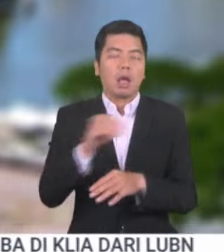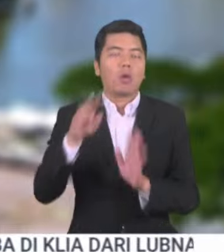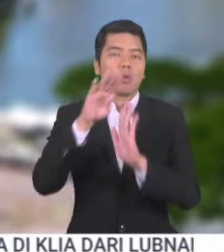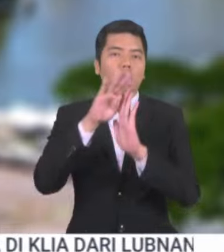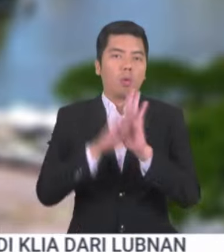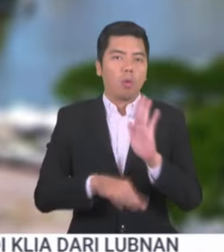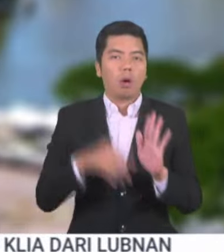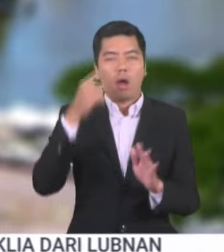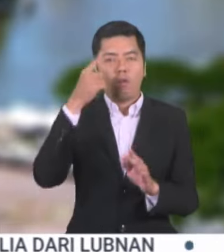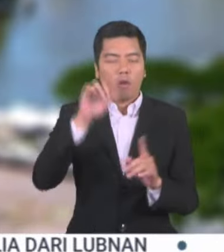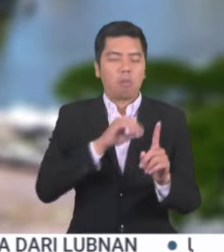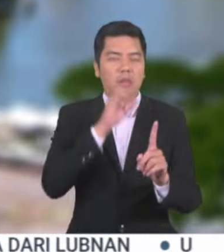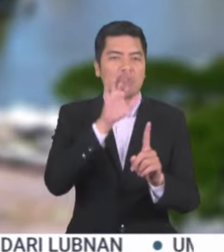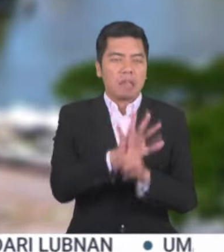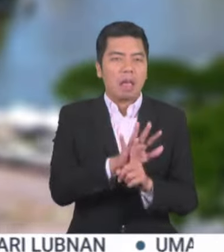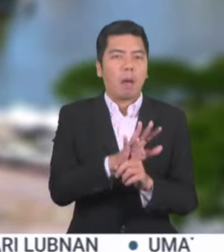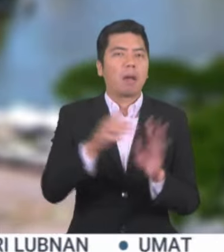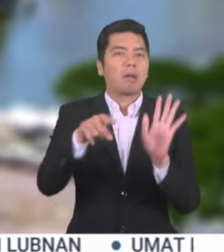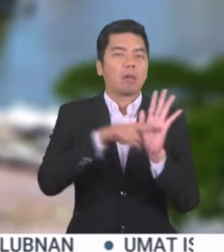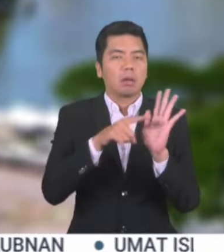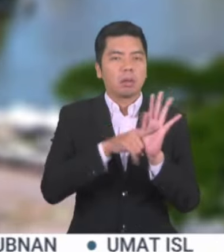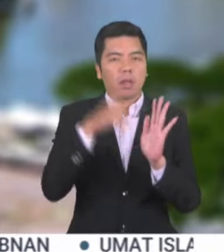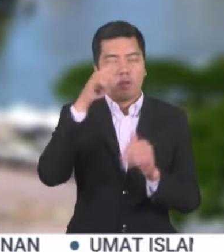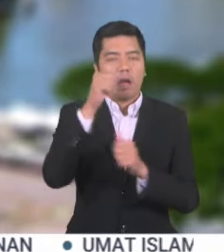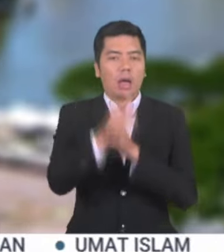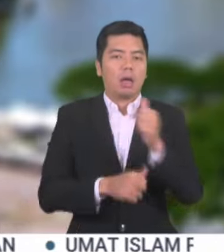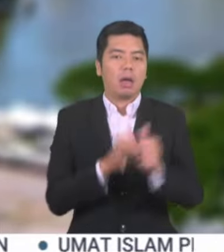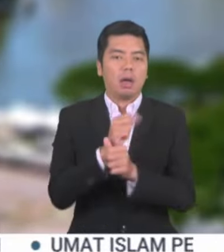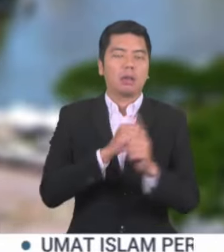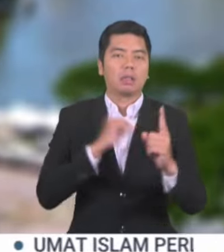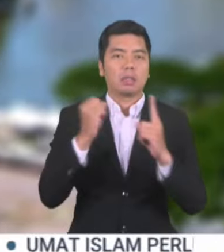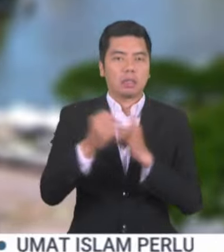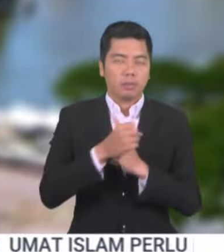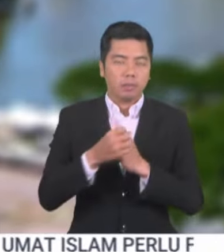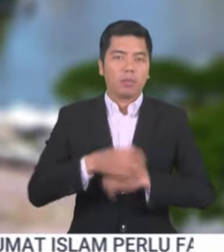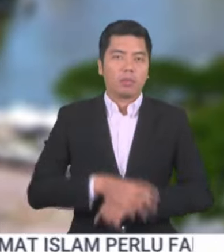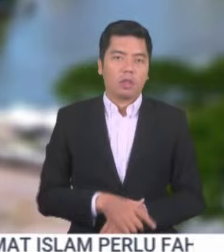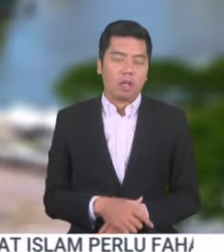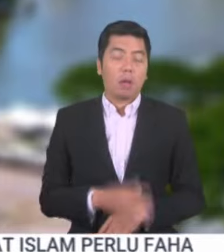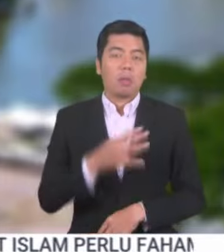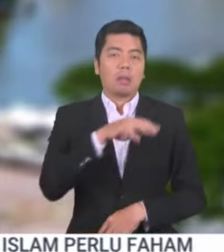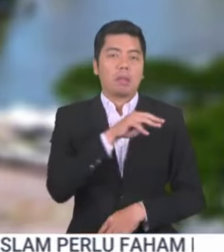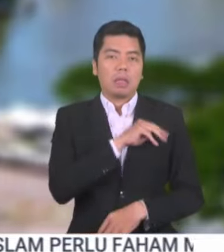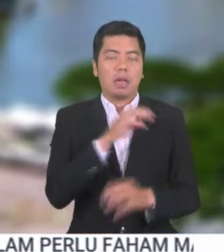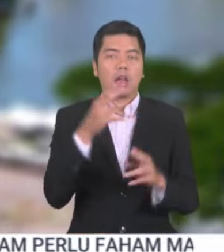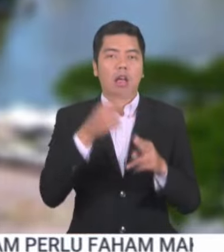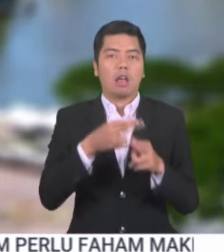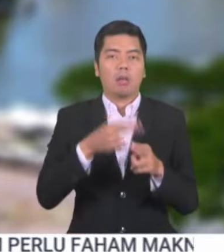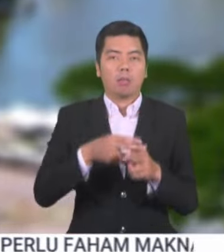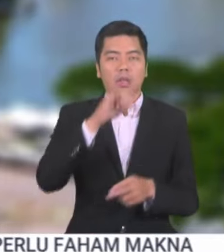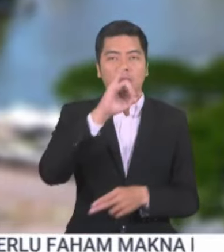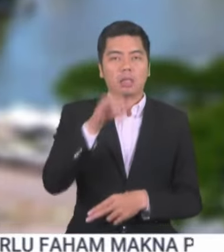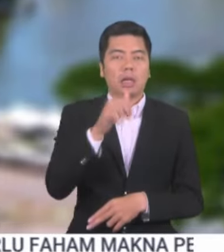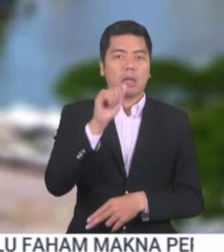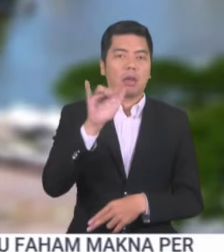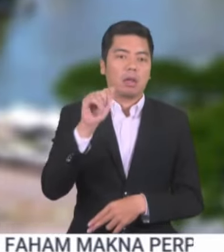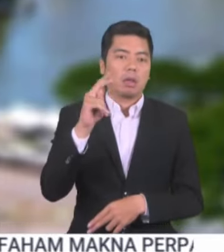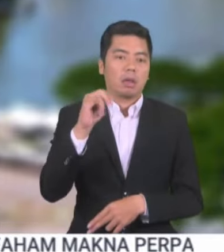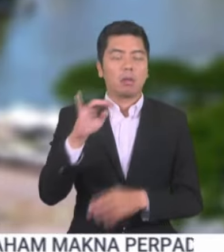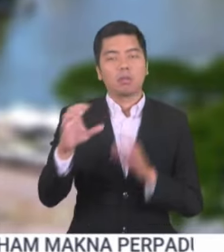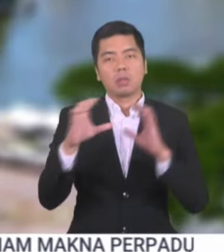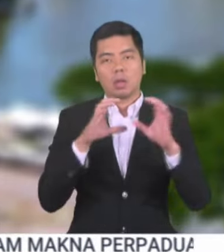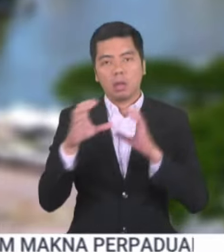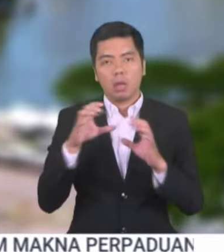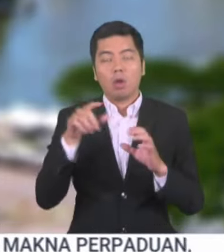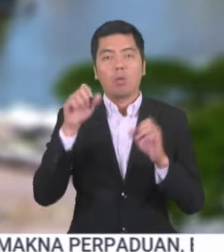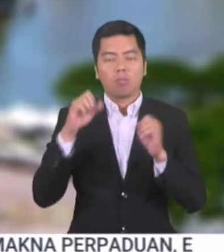kesan terhadap alam sekitar. Timbalan Ketua Pengarah Perbadanan Produktiviti Malaysia, Dr. Muhammad Nur Jayadi Tamam berkata,